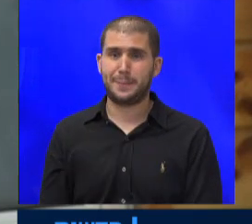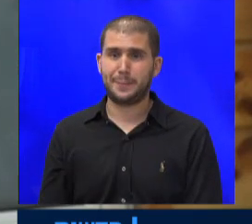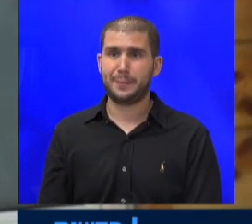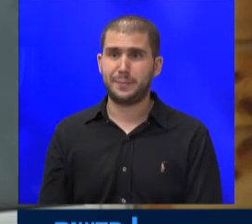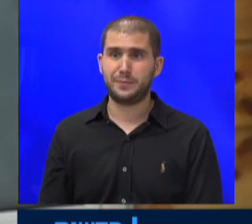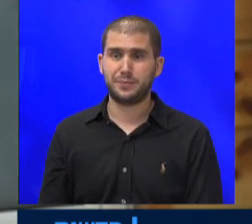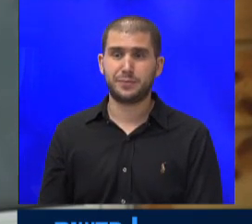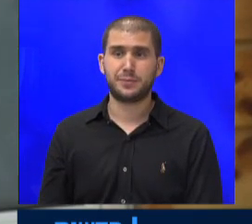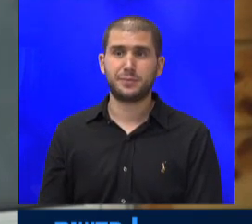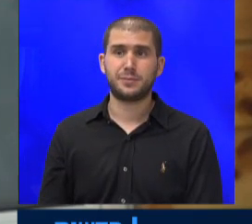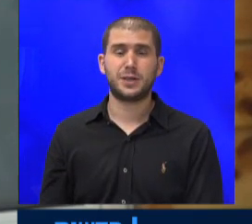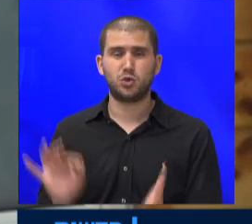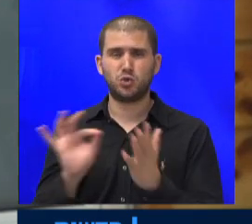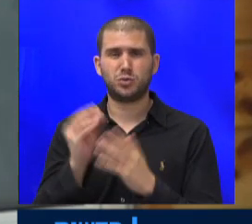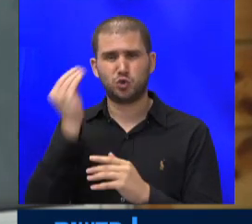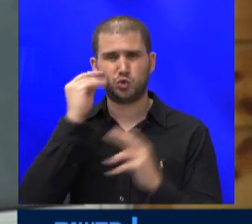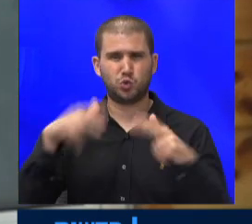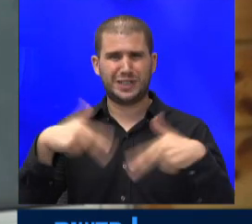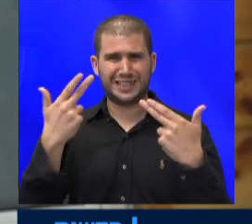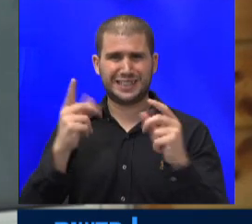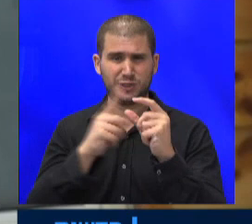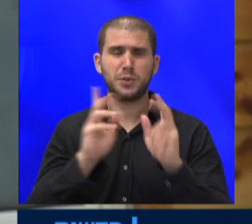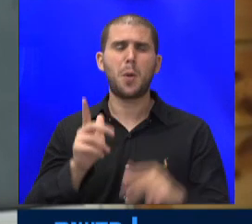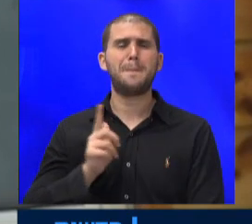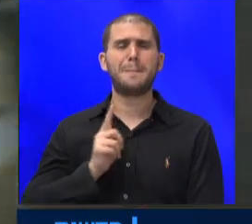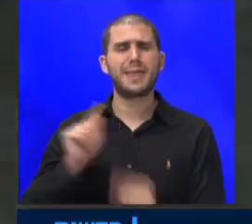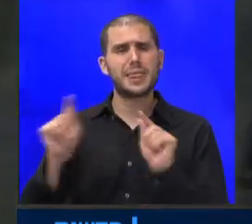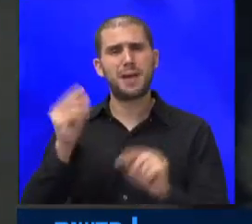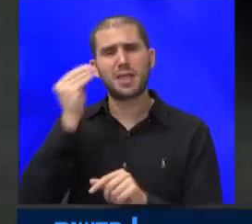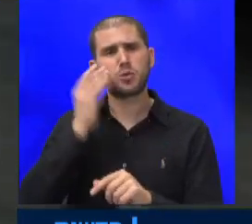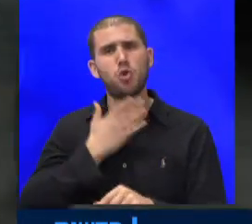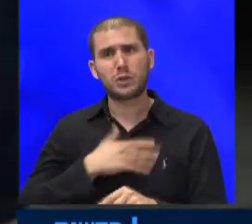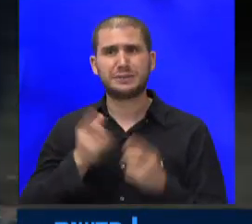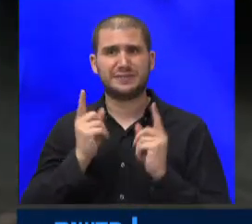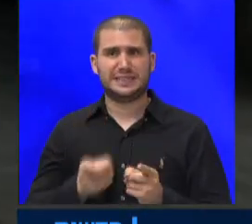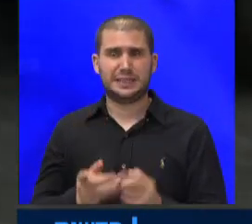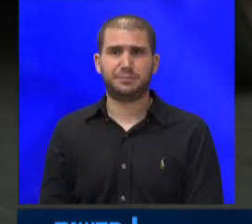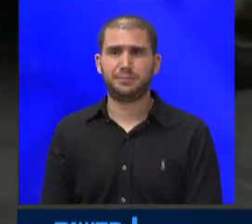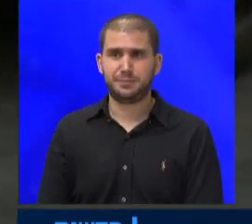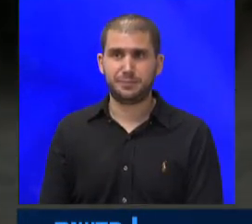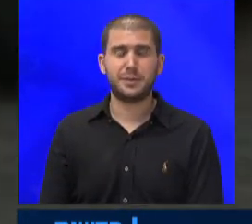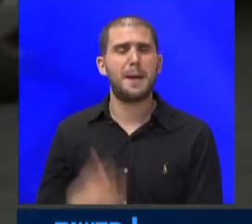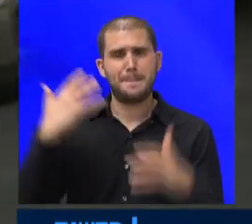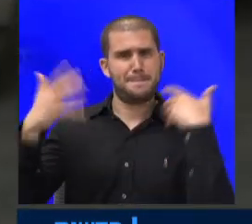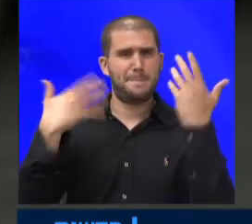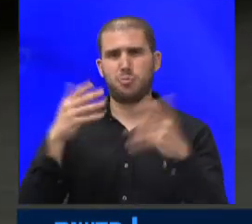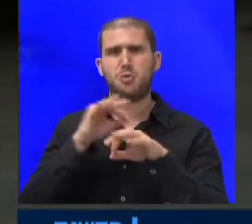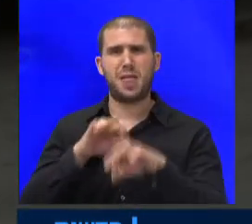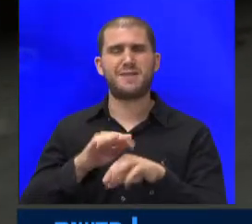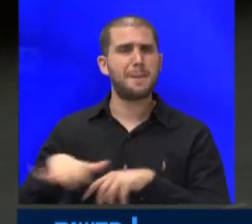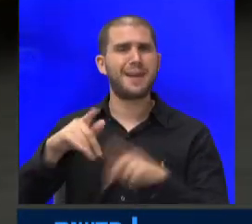והשיעורי הזום בעצם יהיו פרטניים לתלמידים שרוצים וצריכים את זה. הבלבול שמלווה את מערכת החינוך מחודש